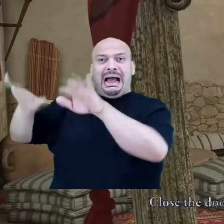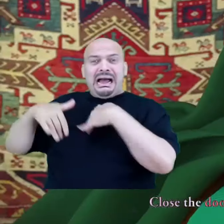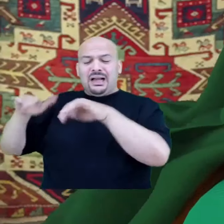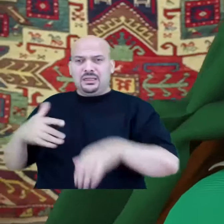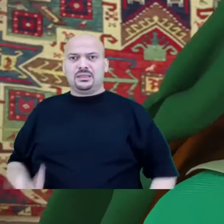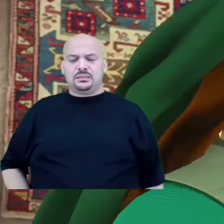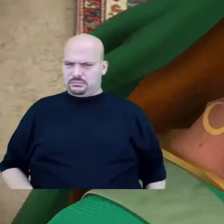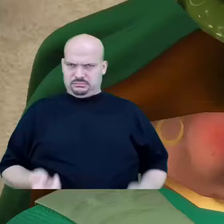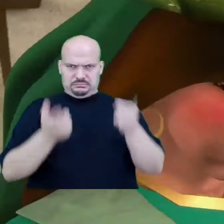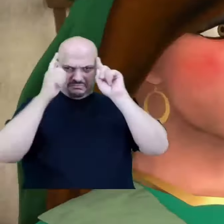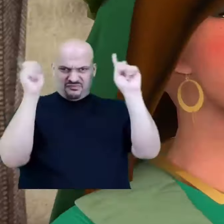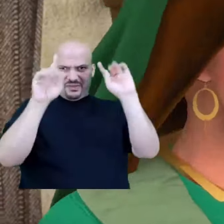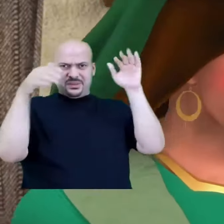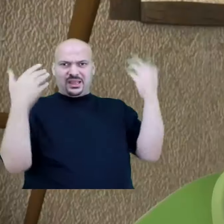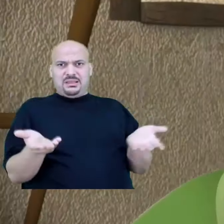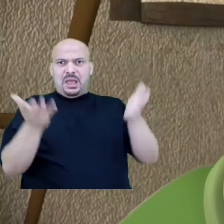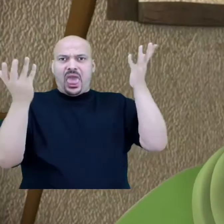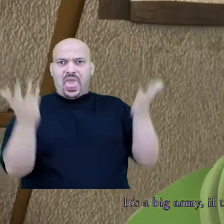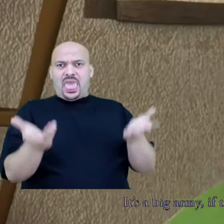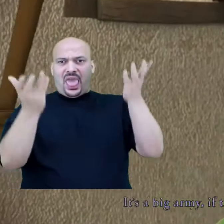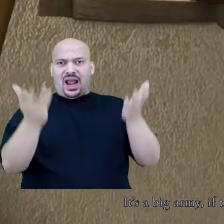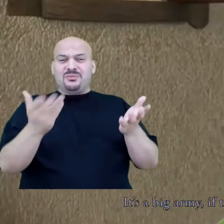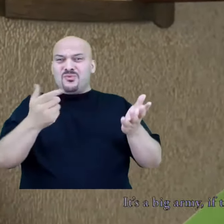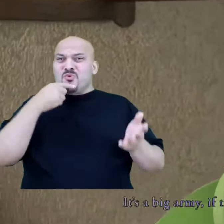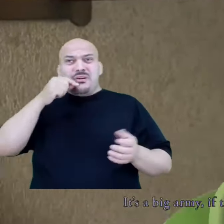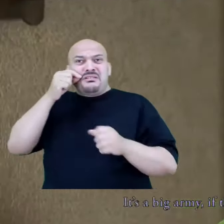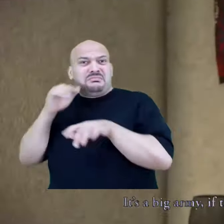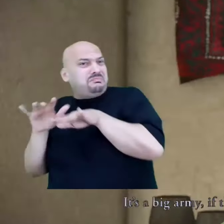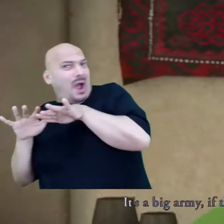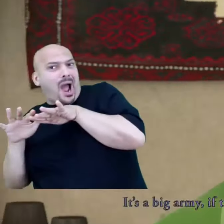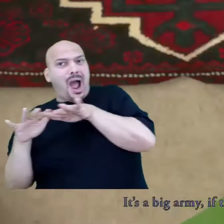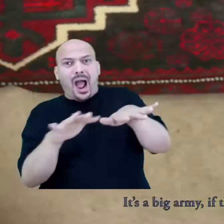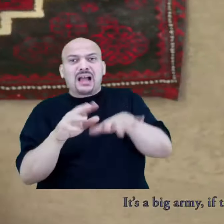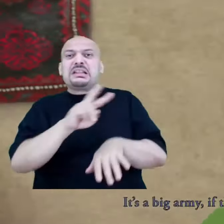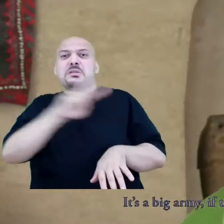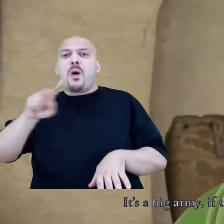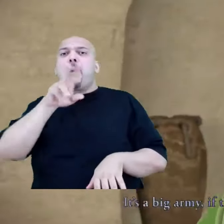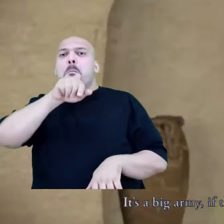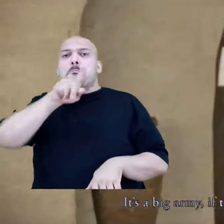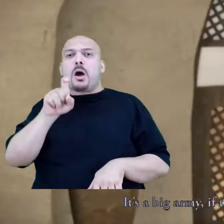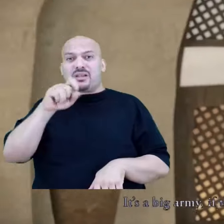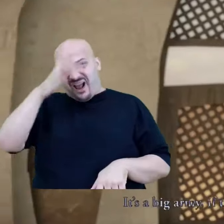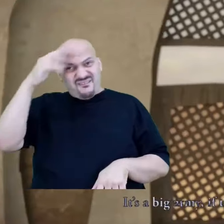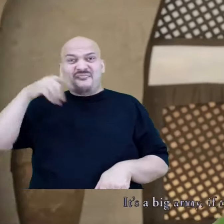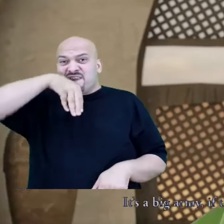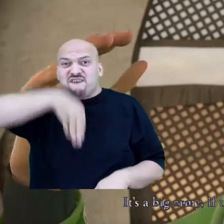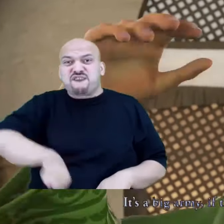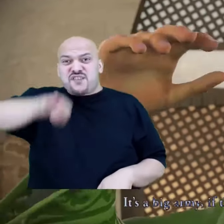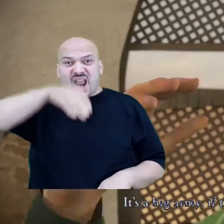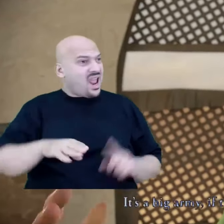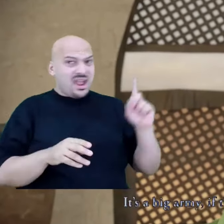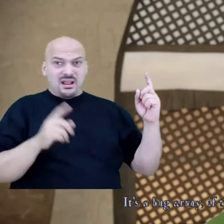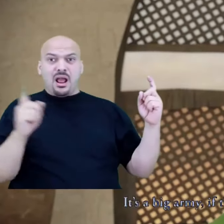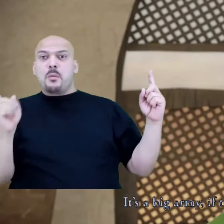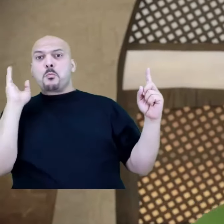اتباع محمد. ماذا حدث يا رجل؟ طوفان يا امرأة، والله لو وقفت امامهم الافيال